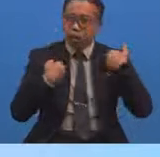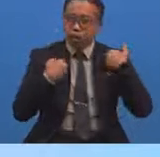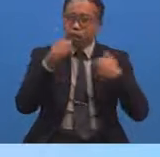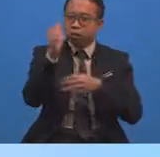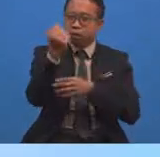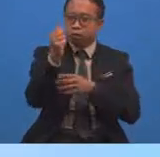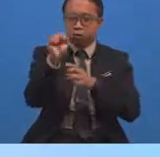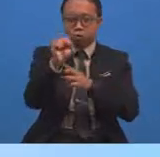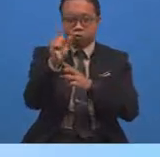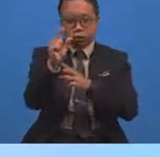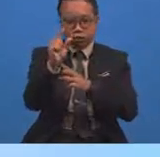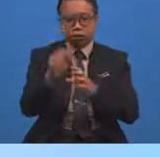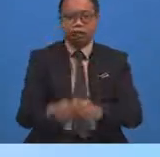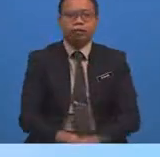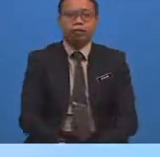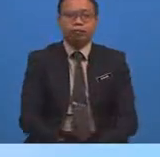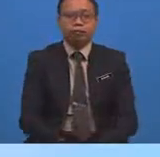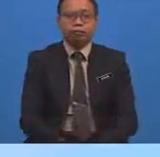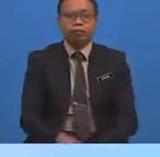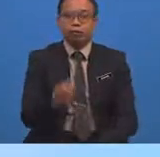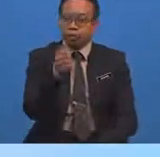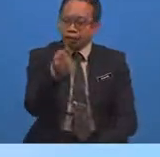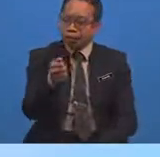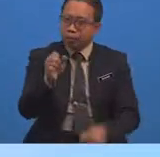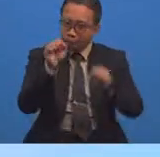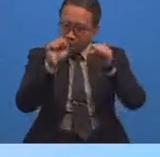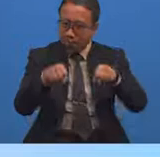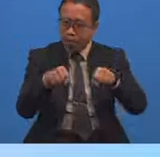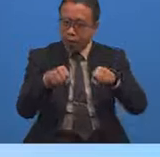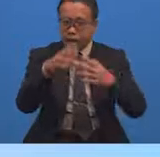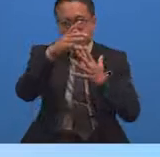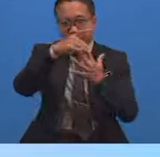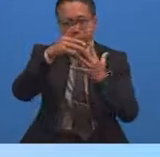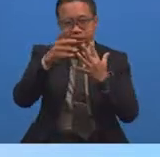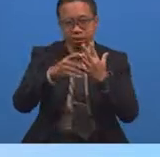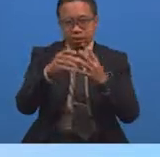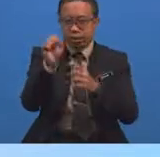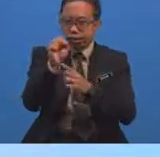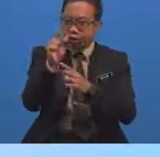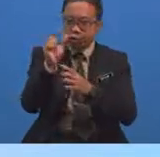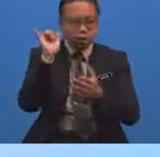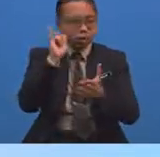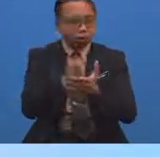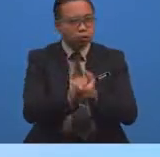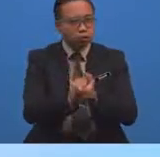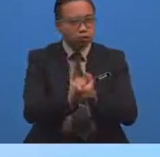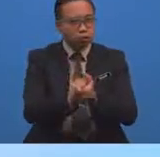10 singkatan kamu boleh bilang sendatan itu